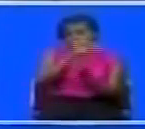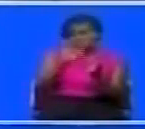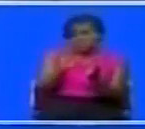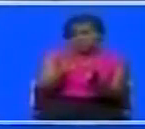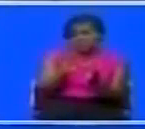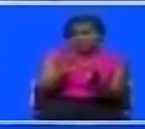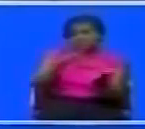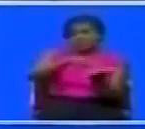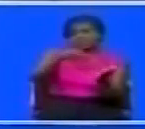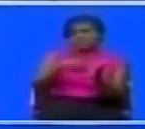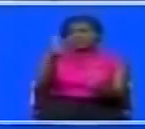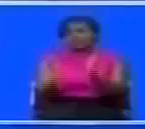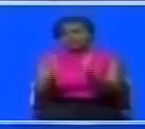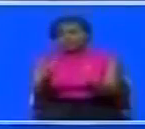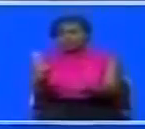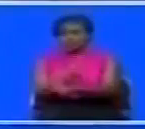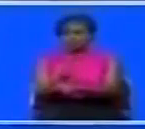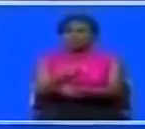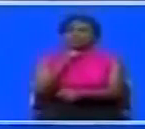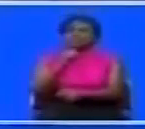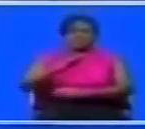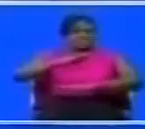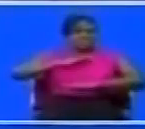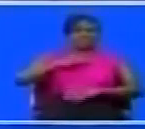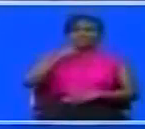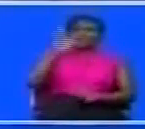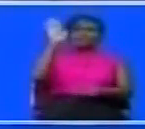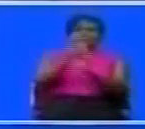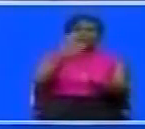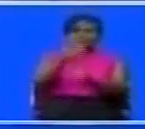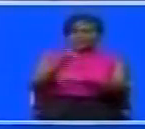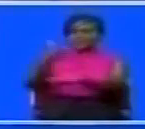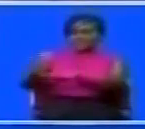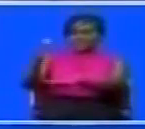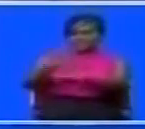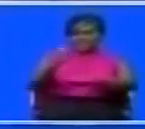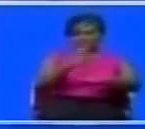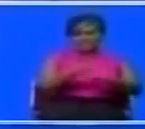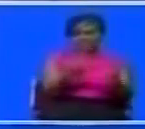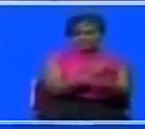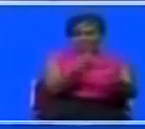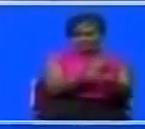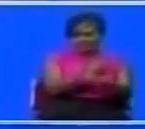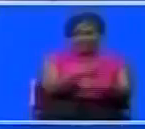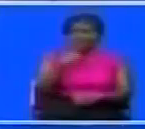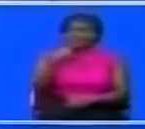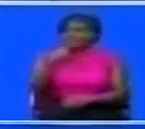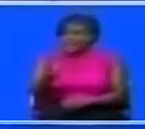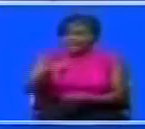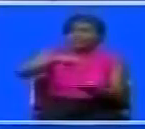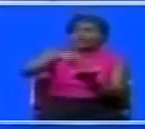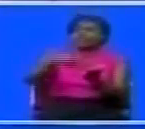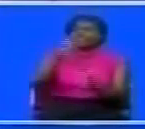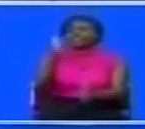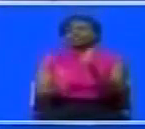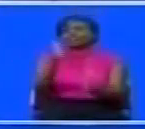specific projects. It's not enough to tell us so much has been sent to the water ministry. Tell us which projects are